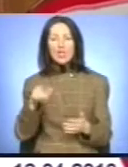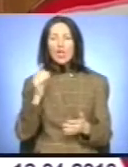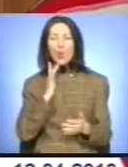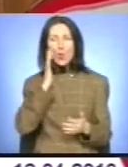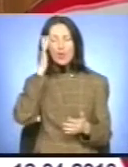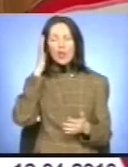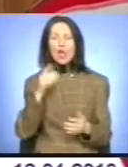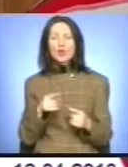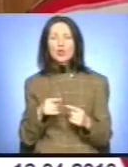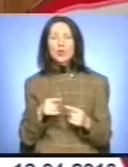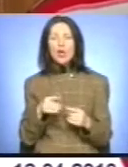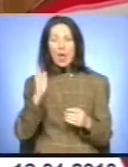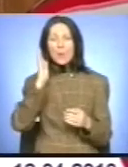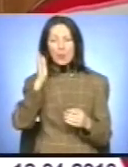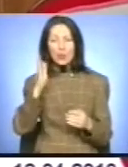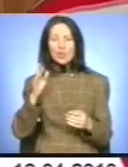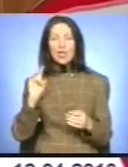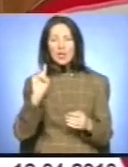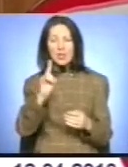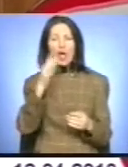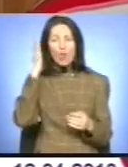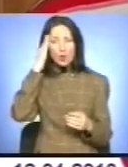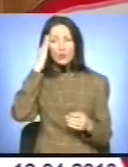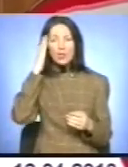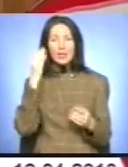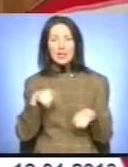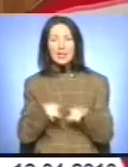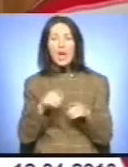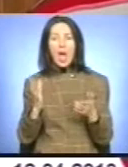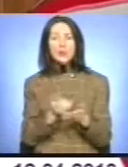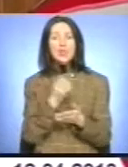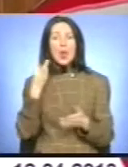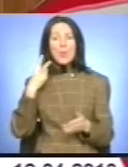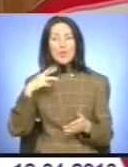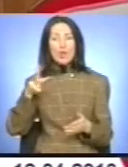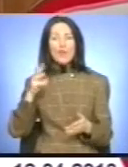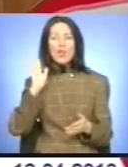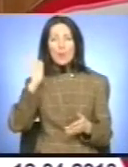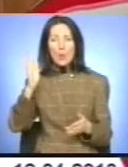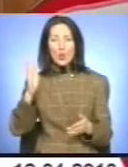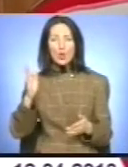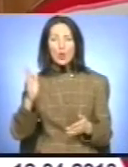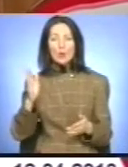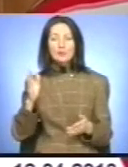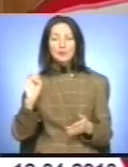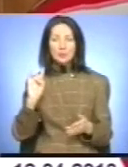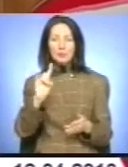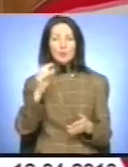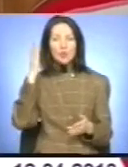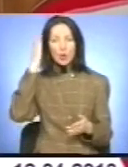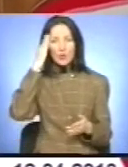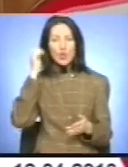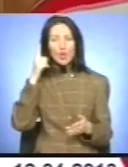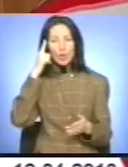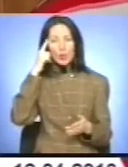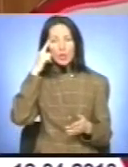виріб майбутній вже в голові. Фактично це виходить таке моделювання майбутнього виробу в голові. Тобто думки